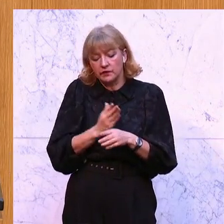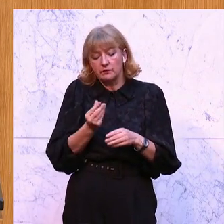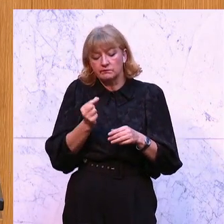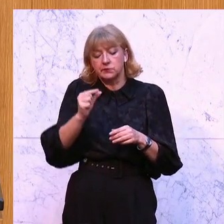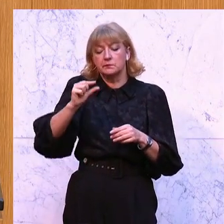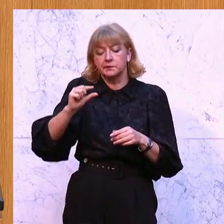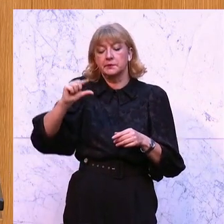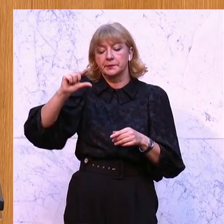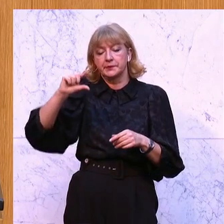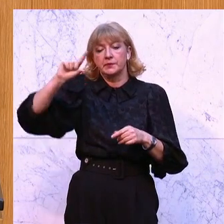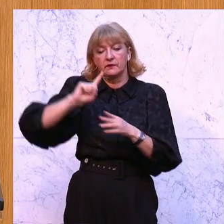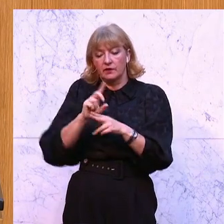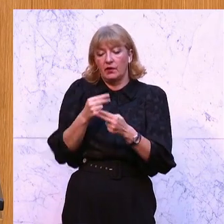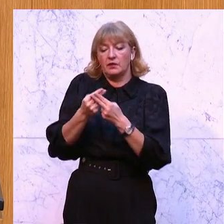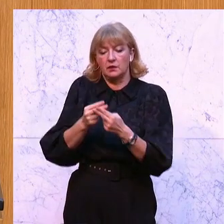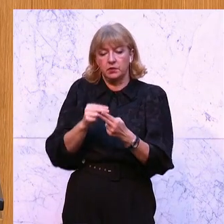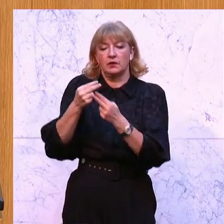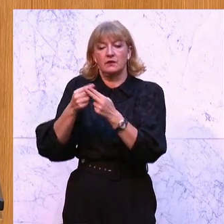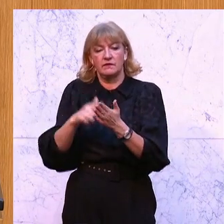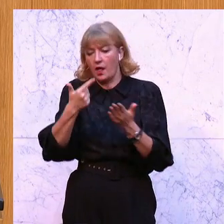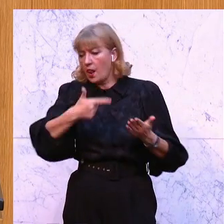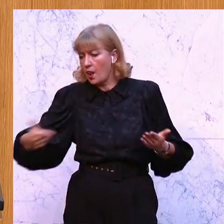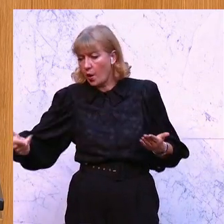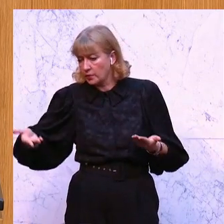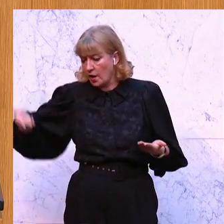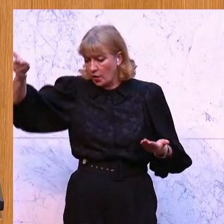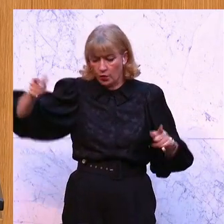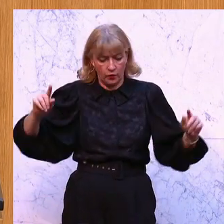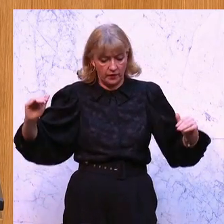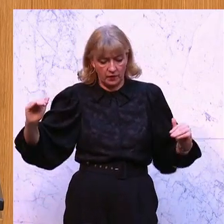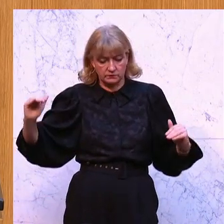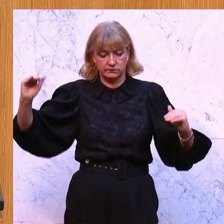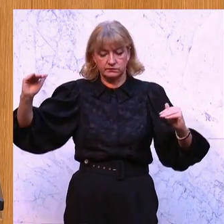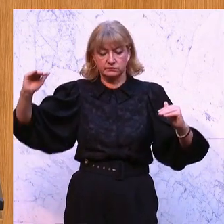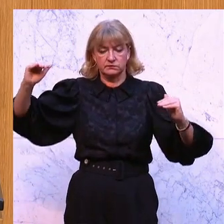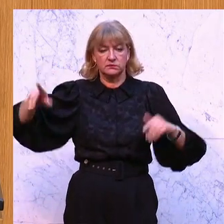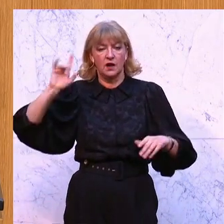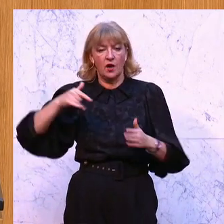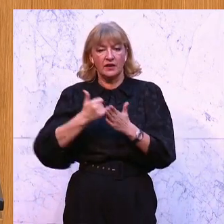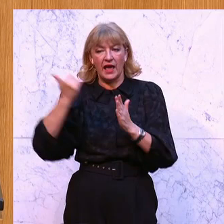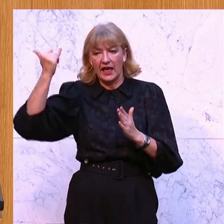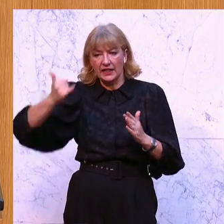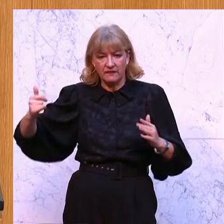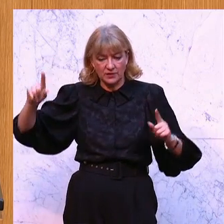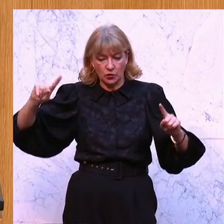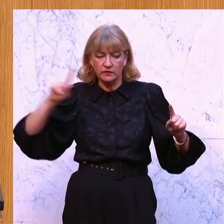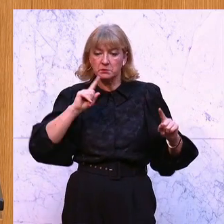zwar angelehnt an die Lohnerhöhungen, und im Alter dann um die Inflationsrate erhöht werden. Es